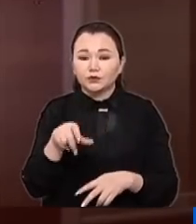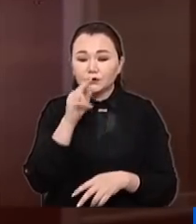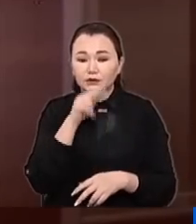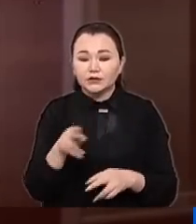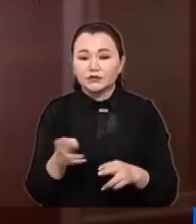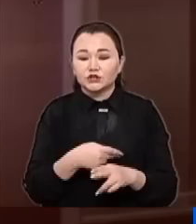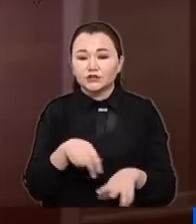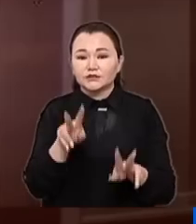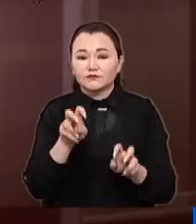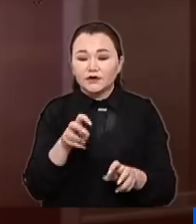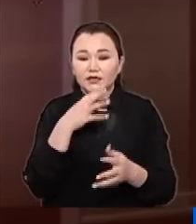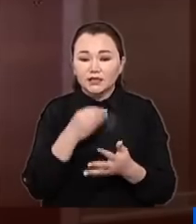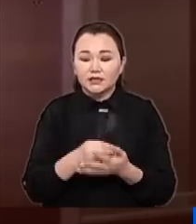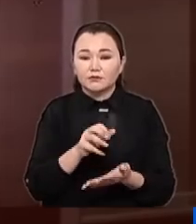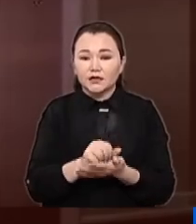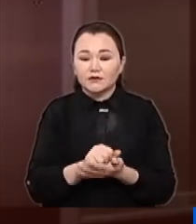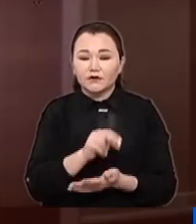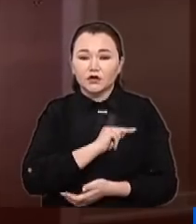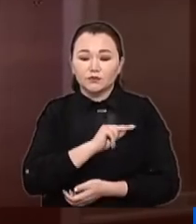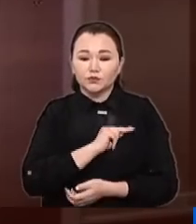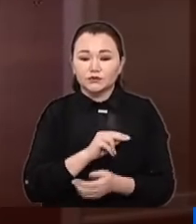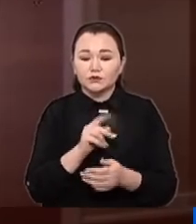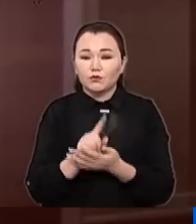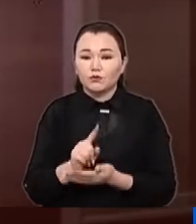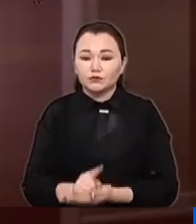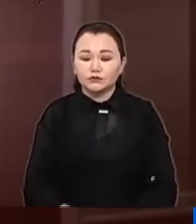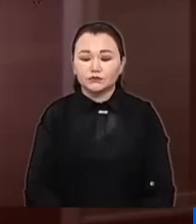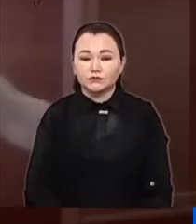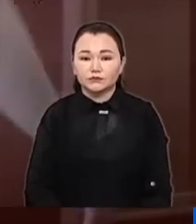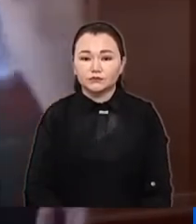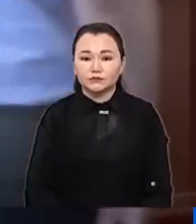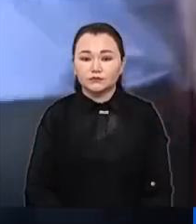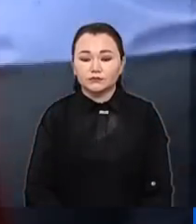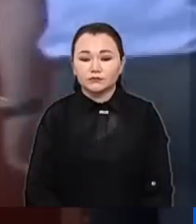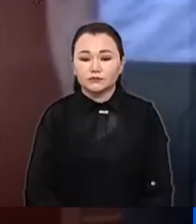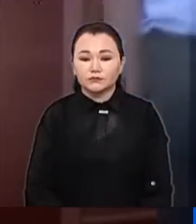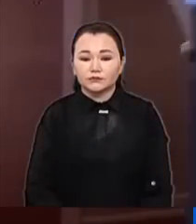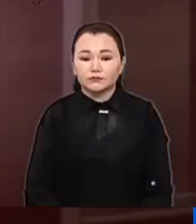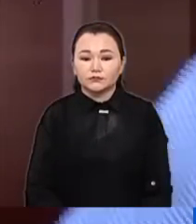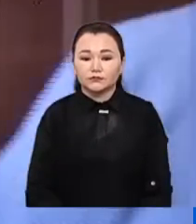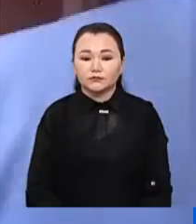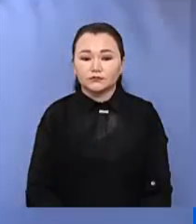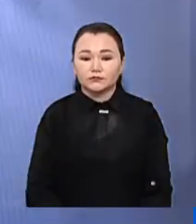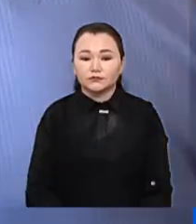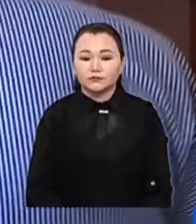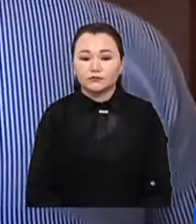лишили званий и право занимать должности Динара Нургалиева ди Дарья лилов Астана